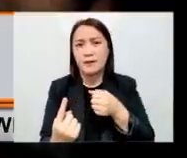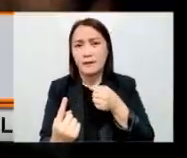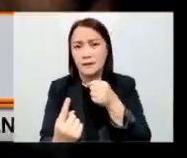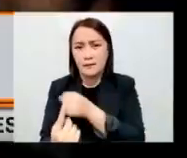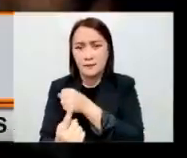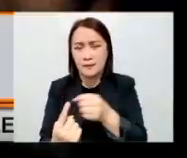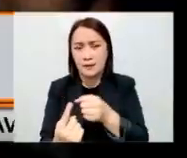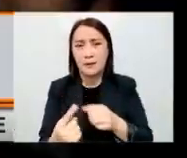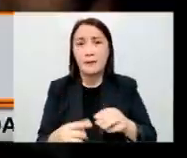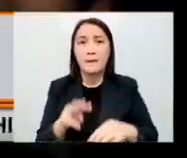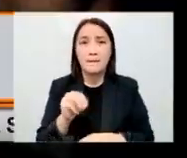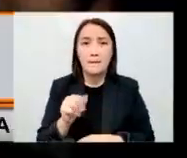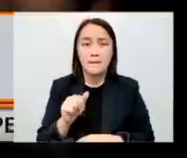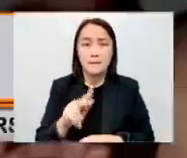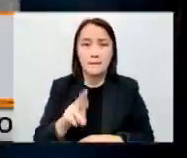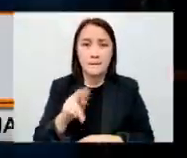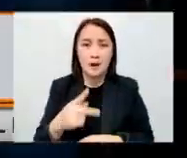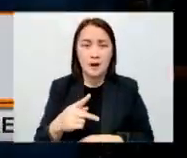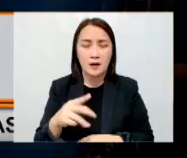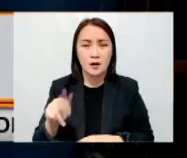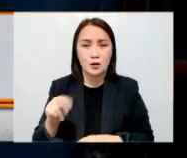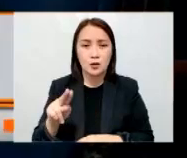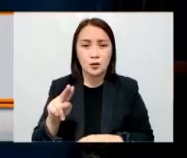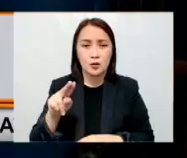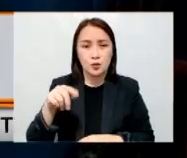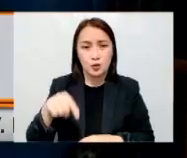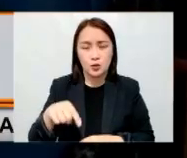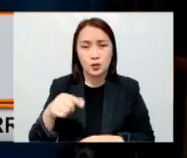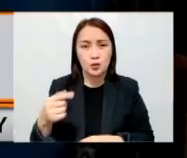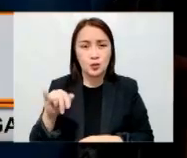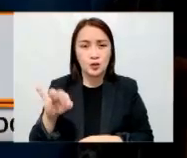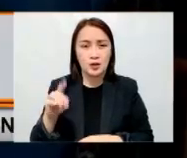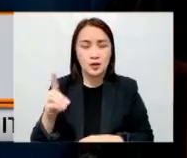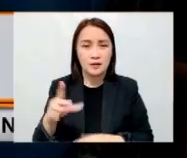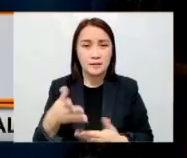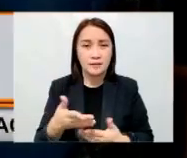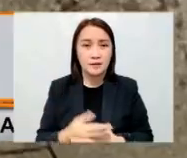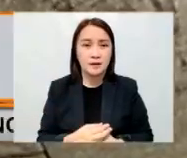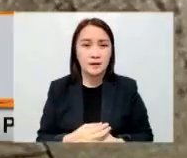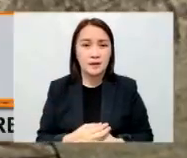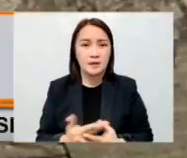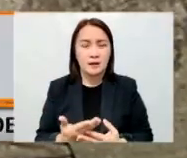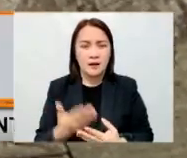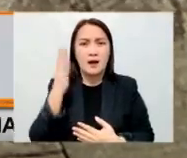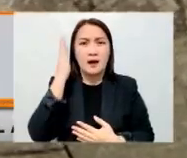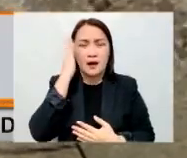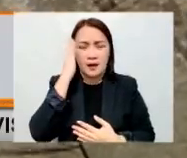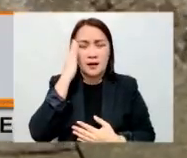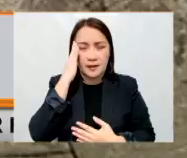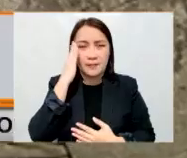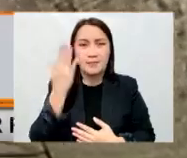nabistong nagnakaw sa isang bahay sa lugar. Ayon sa biktimang si Bernabe Lopez, kakilala naman niya ang suspect na dati raw karelasyon